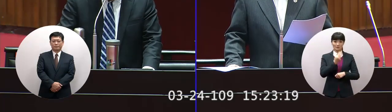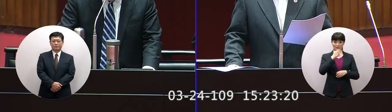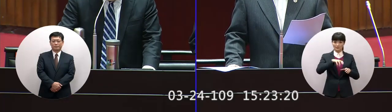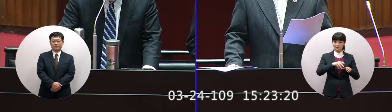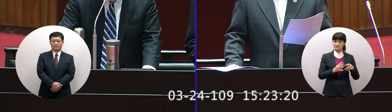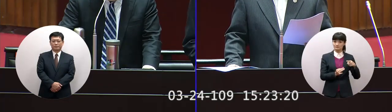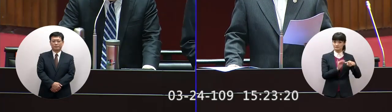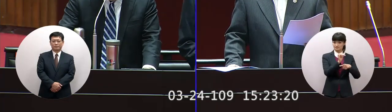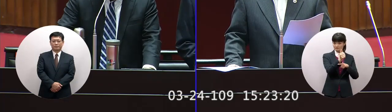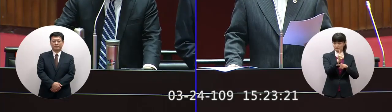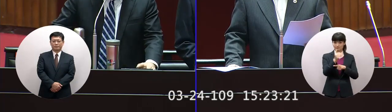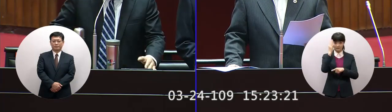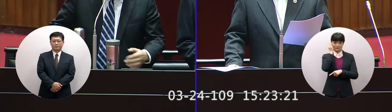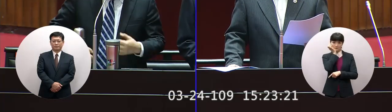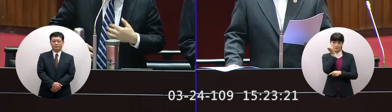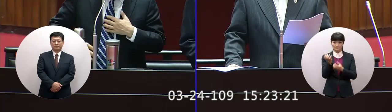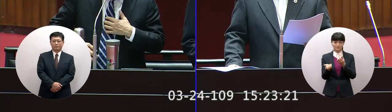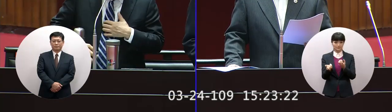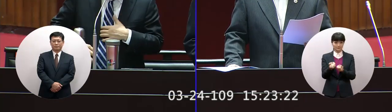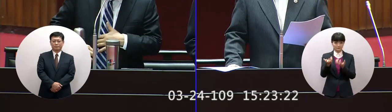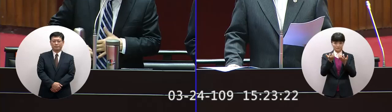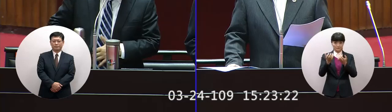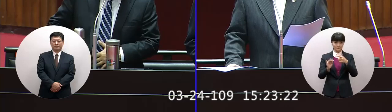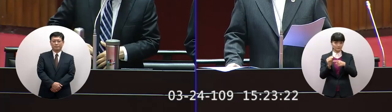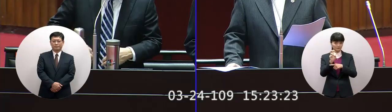燃气50%，燃煤27%，